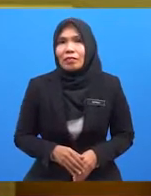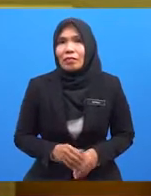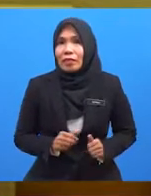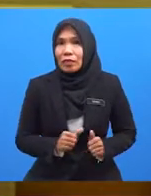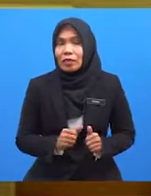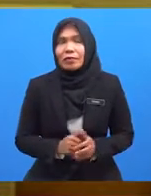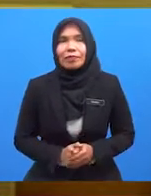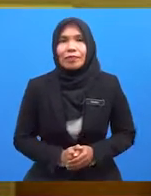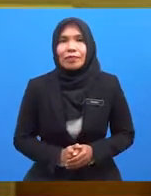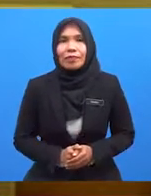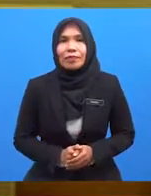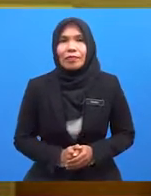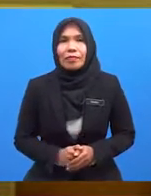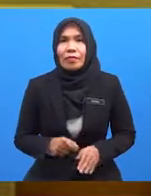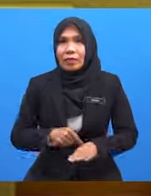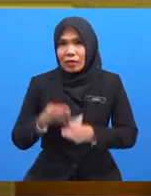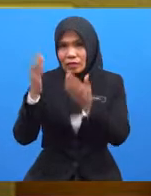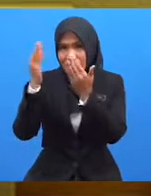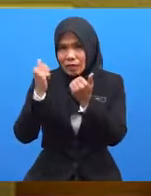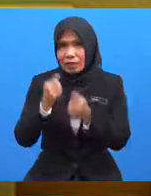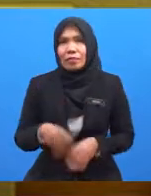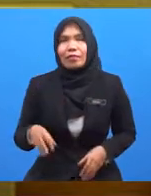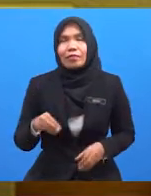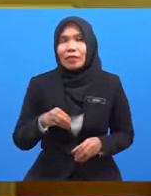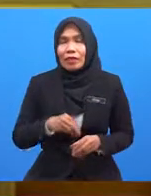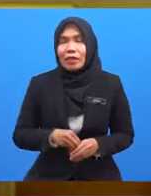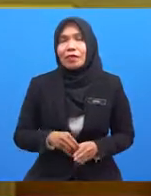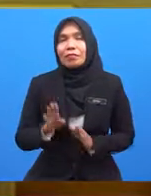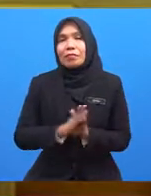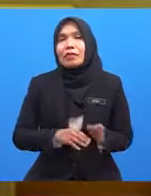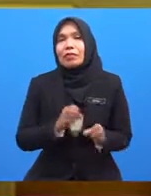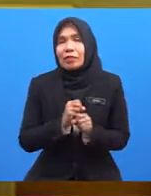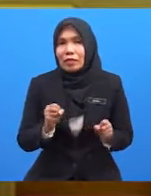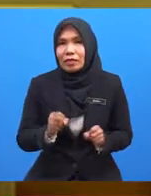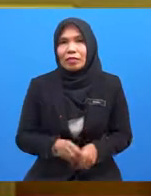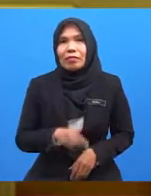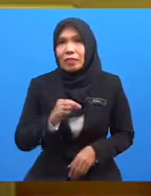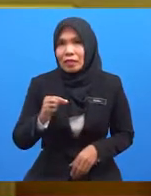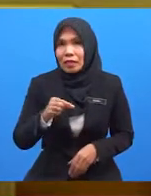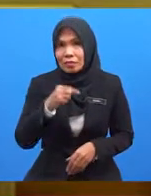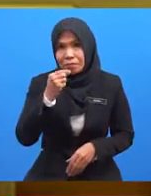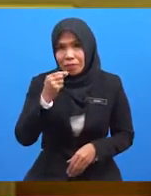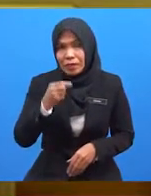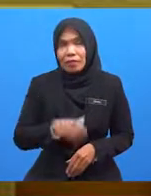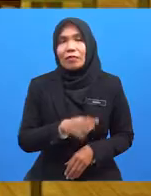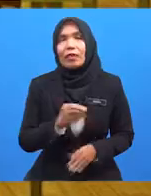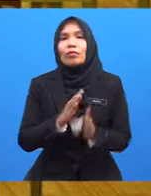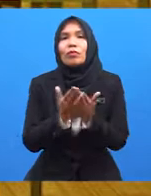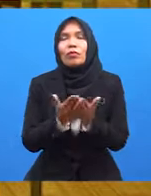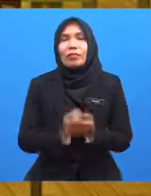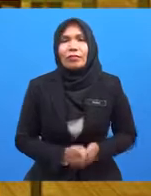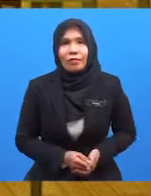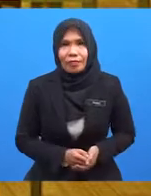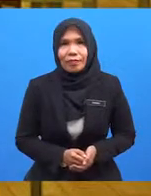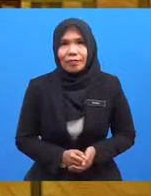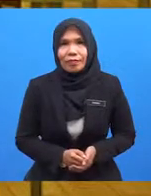cikgu pada hari ini, diharapkan dalam keadaan bersedia dengan pena dan buku catatan. Dan